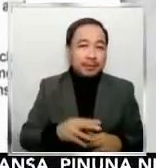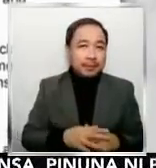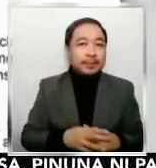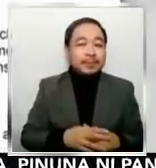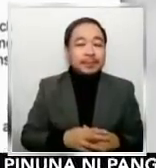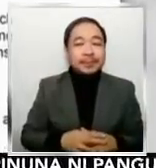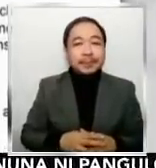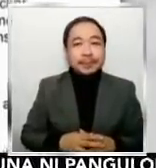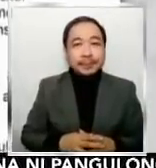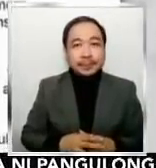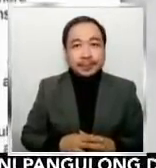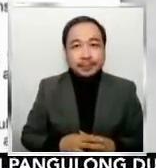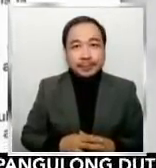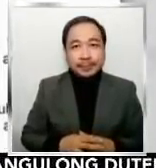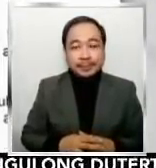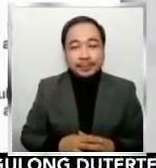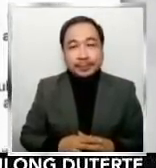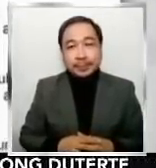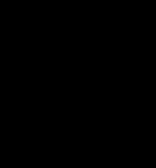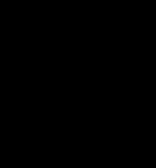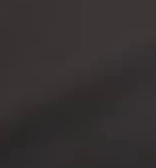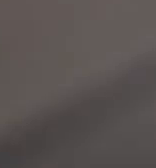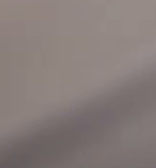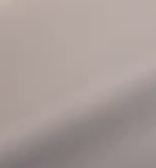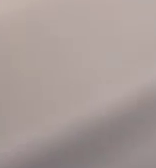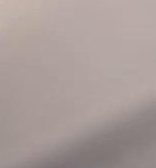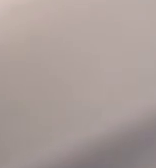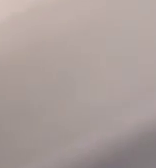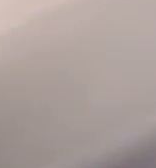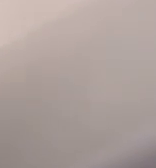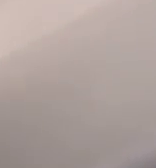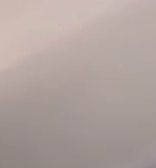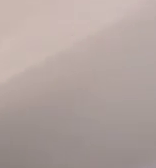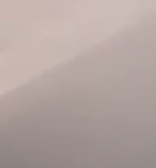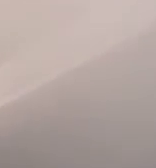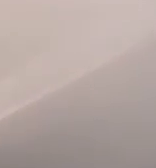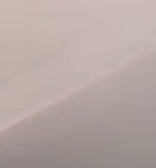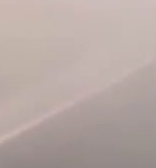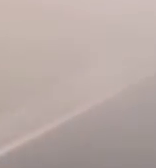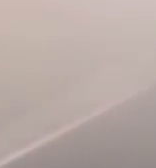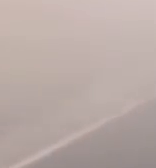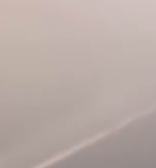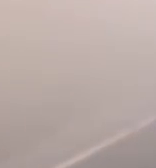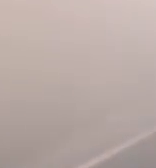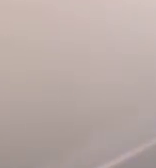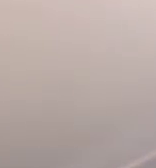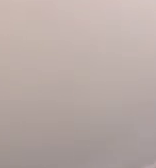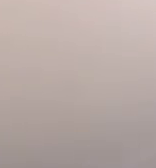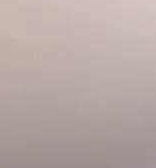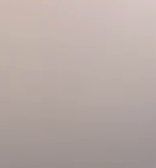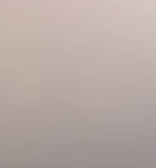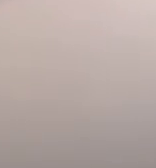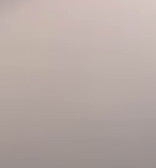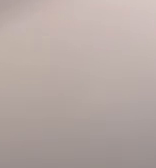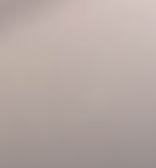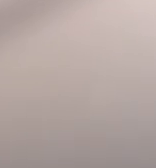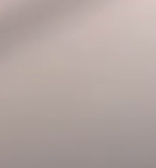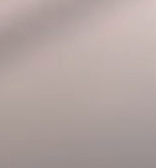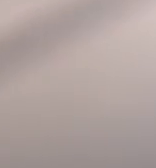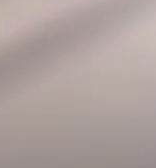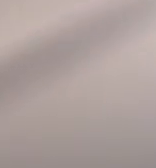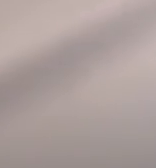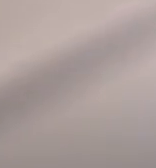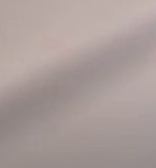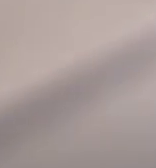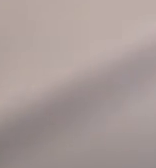Nakatutok, 24 Oras. Hindi natutulog ang mga balita. Kaya para sa pinakasariwang balita,